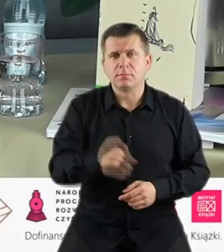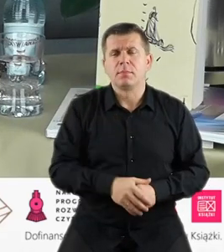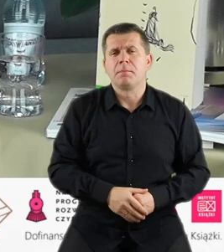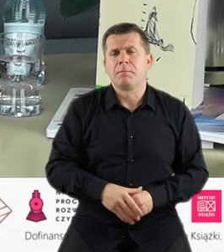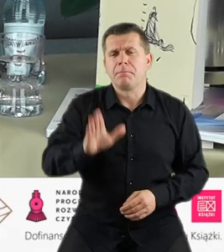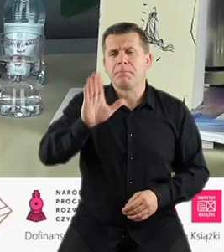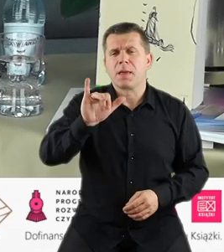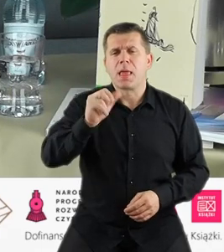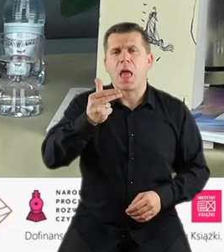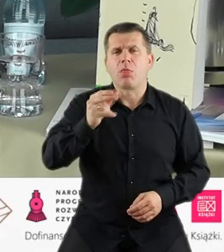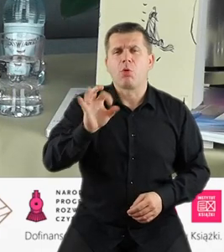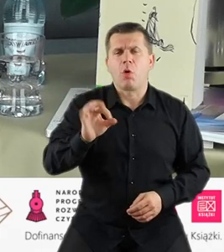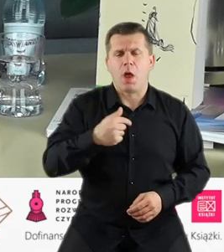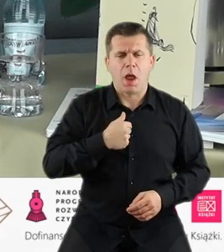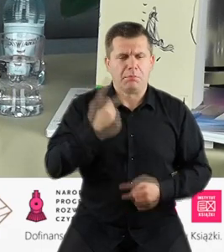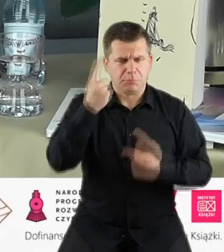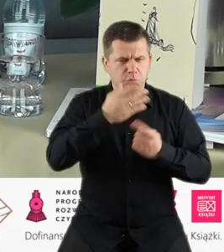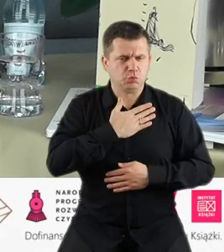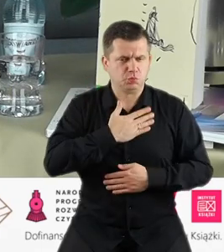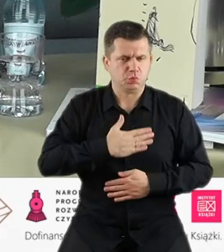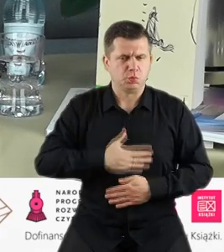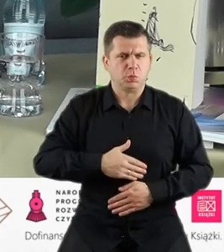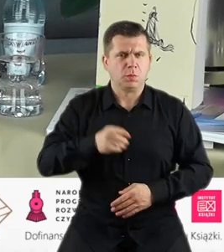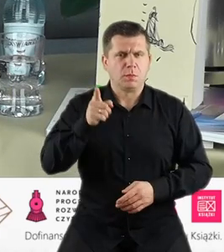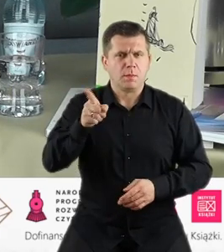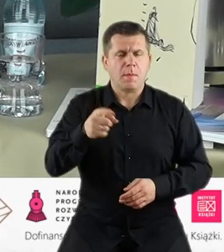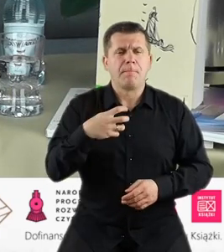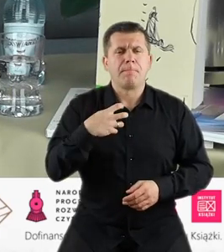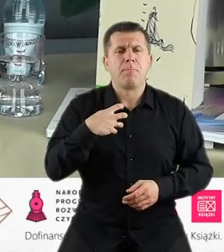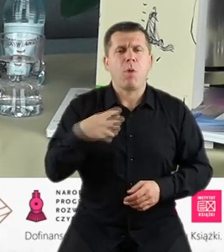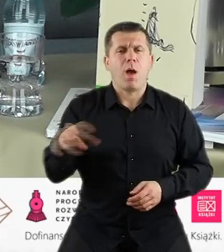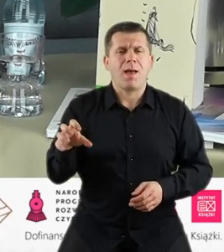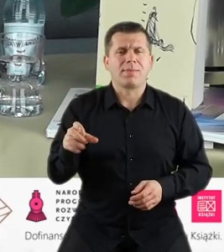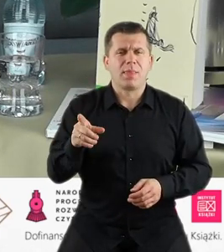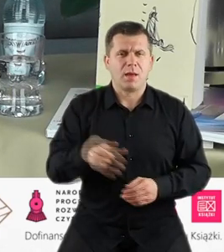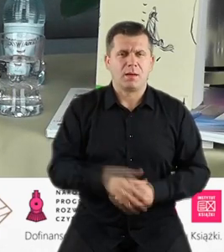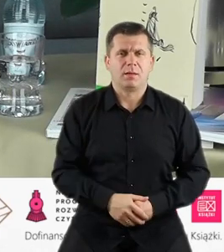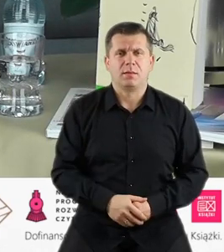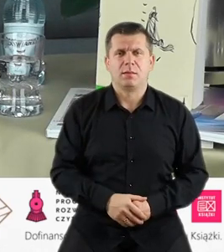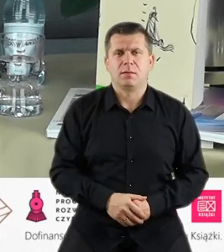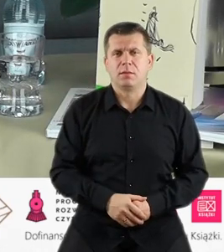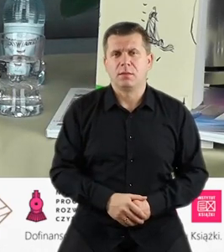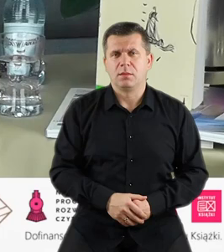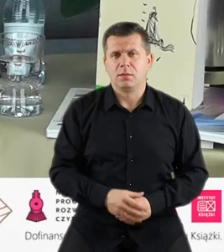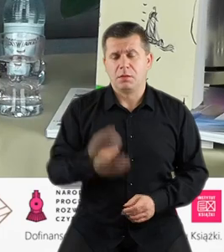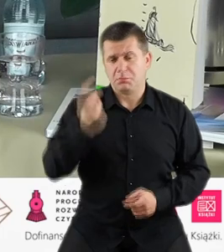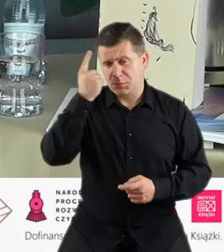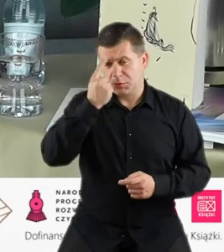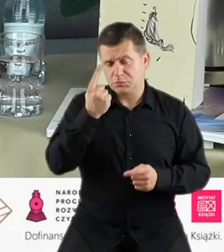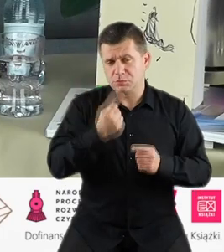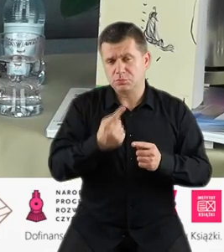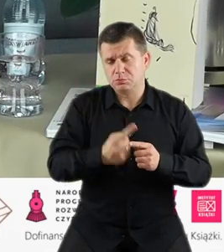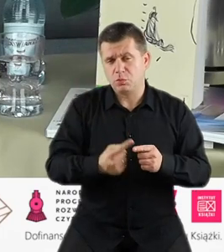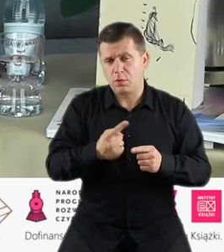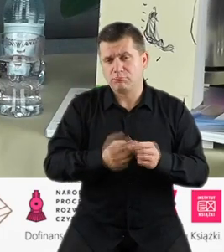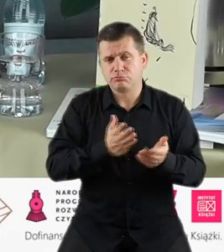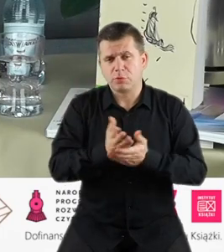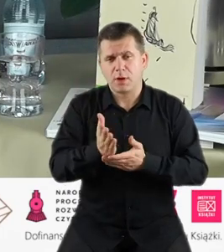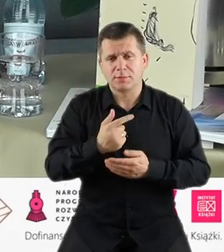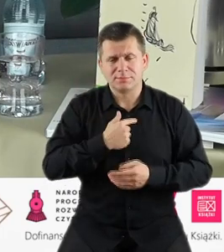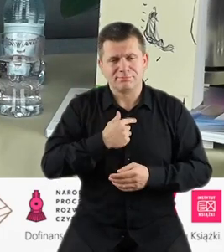Andreasie Bianco, czułam do niego ogromną sympatię i bardzo polubiłam tego bohatera. Może też troszeczkę